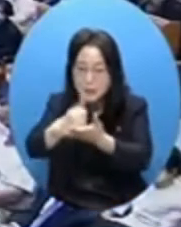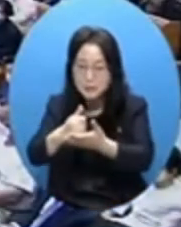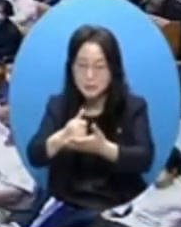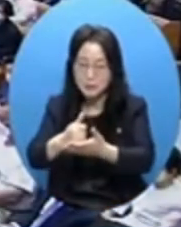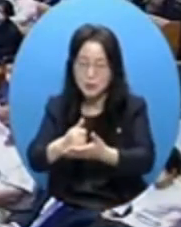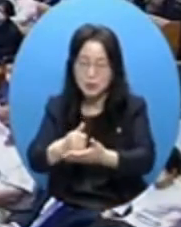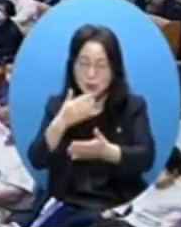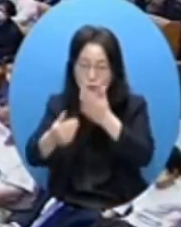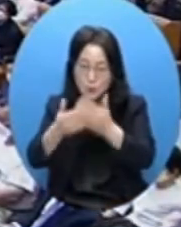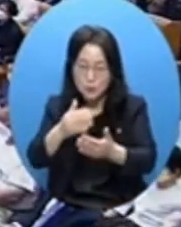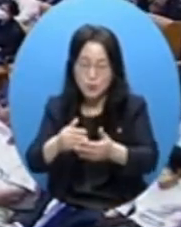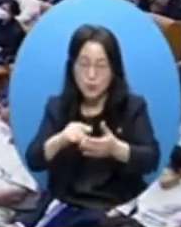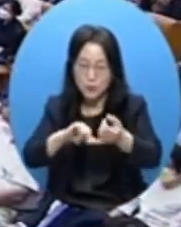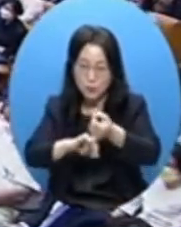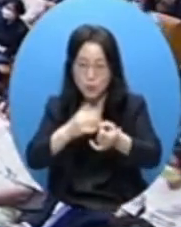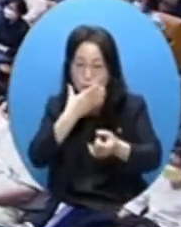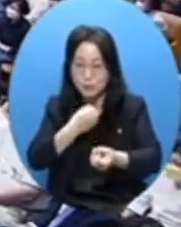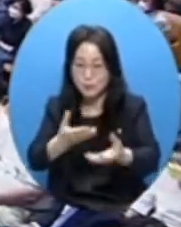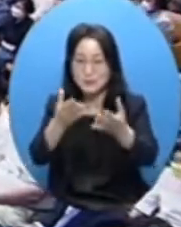축원합니다